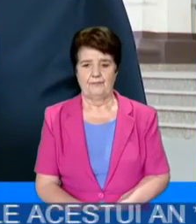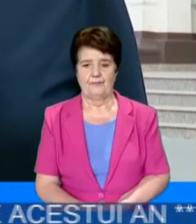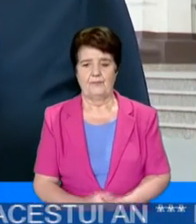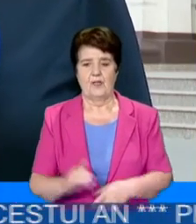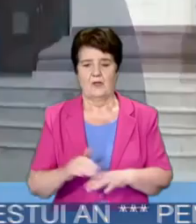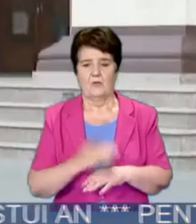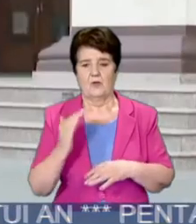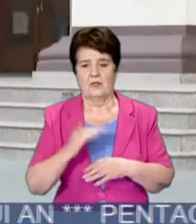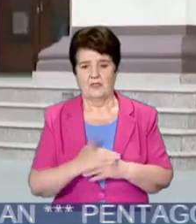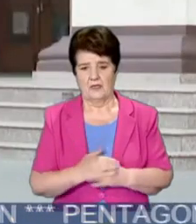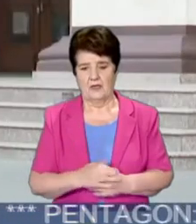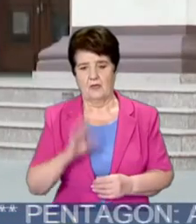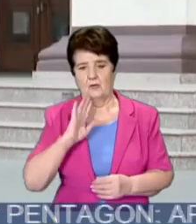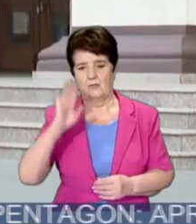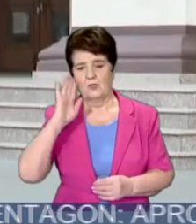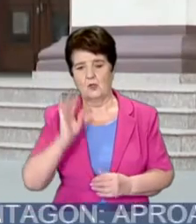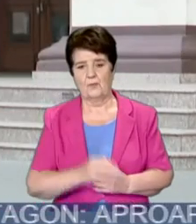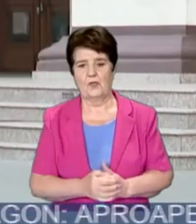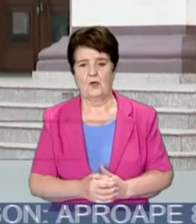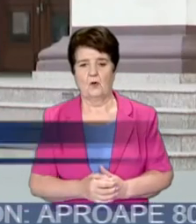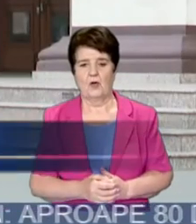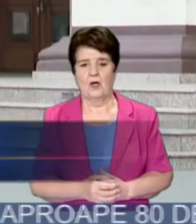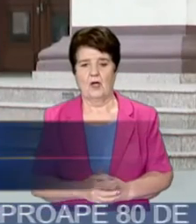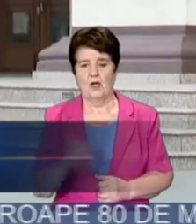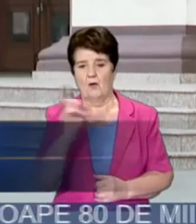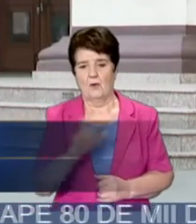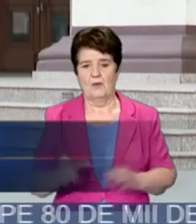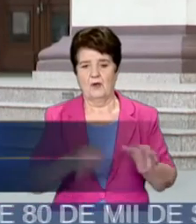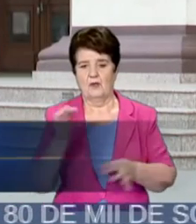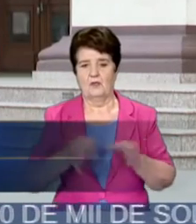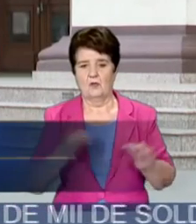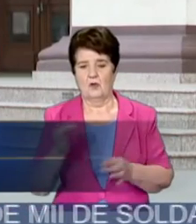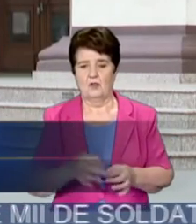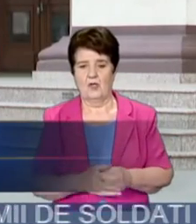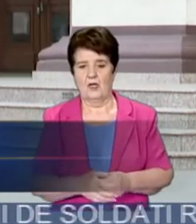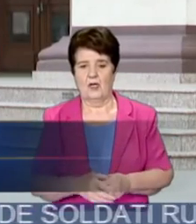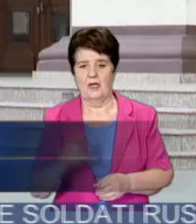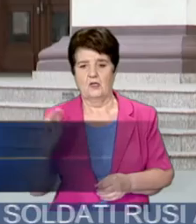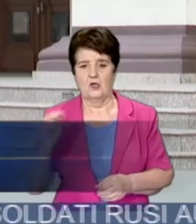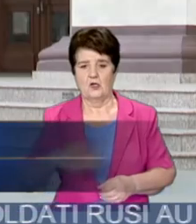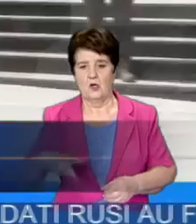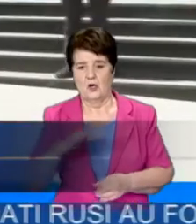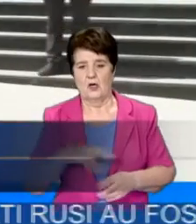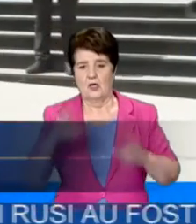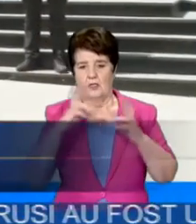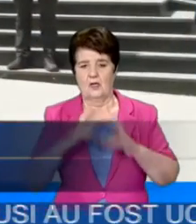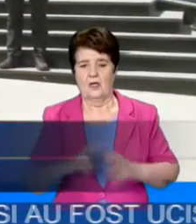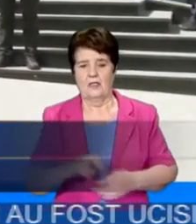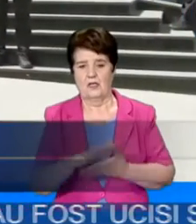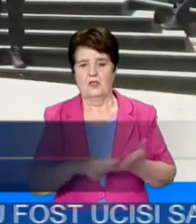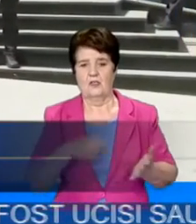Bună seara, Victoria, bun găsit doamnelor și domnilor. Magistrații judecătoriei Chișinău cu sediul Ciocana vor examina mâine